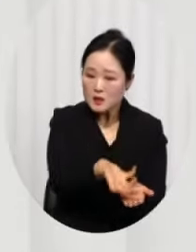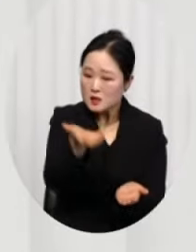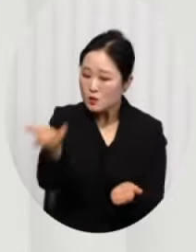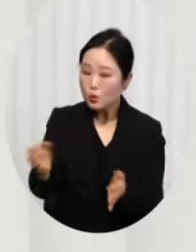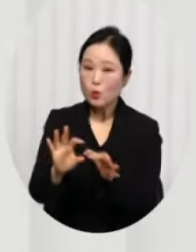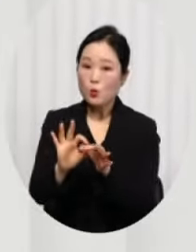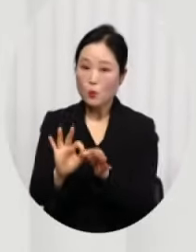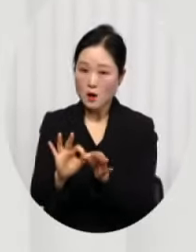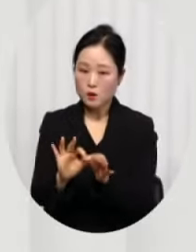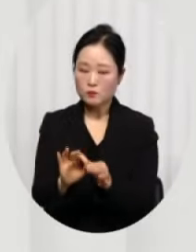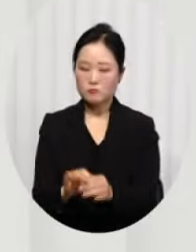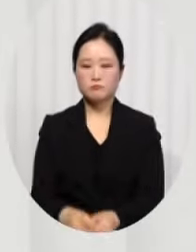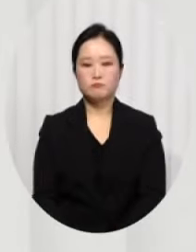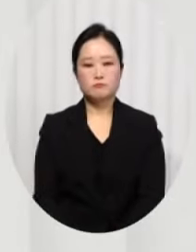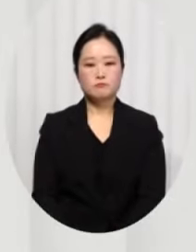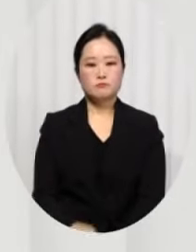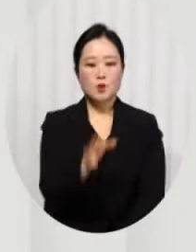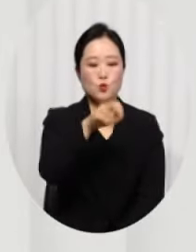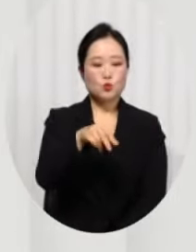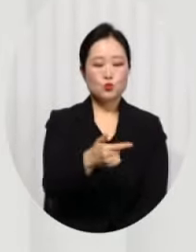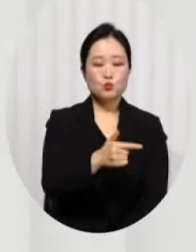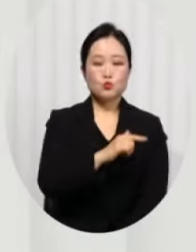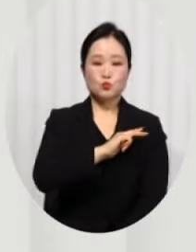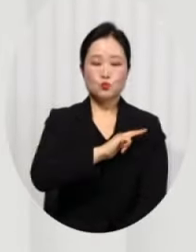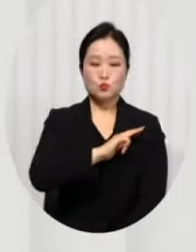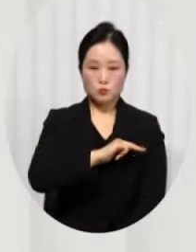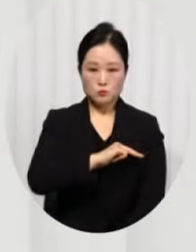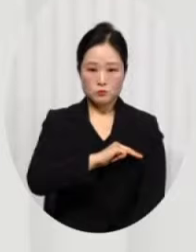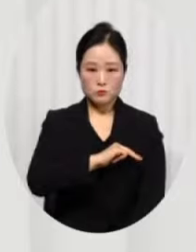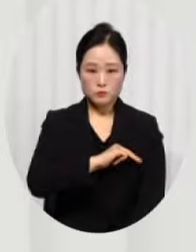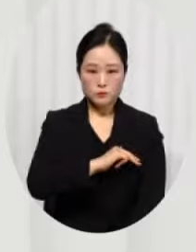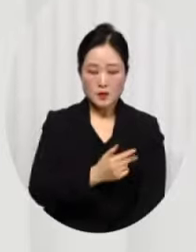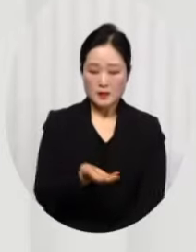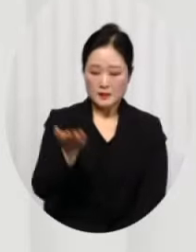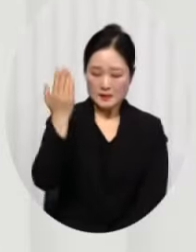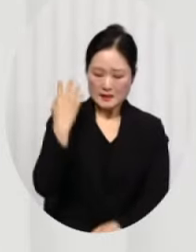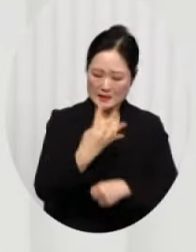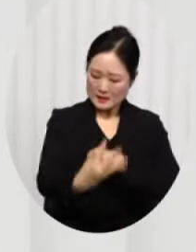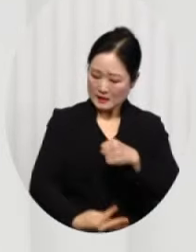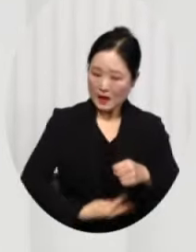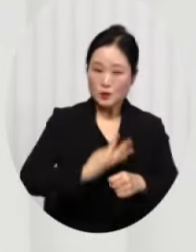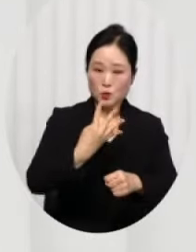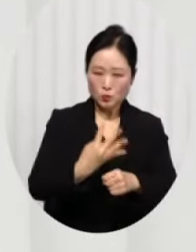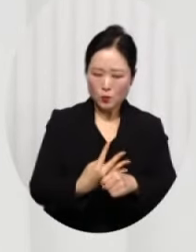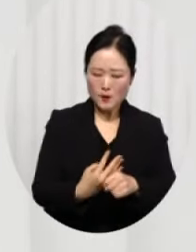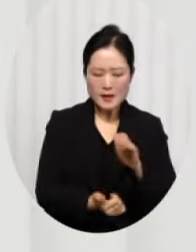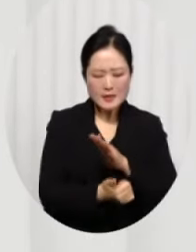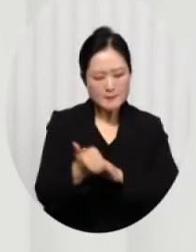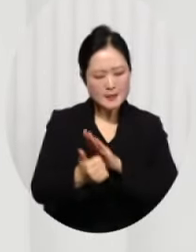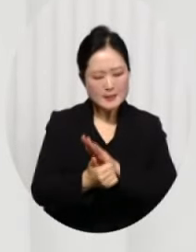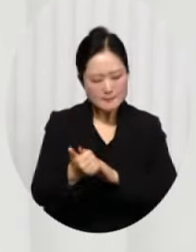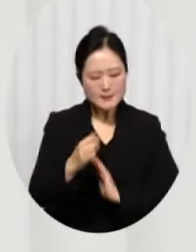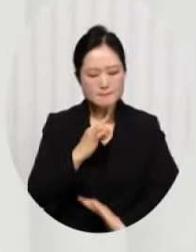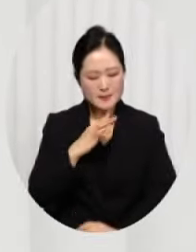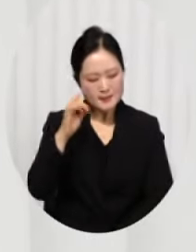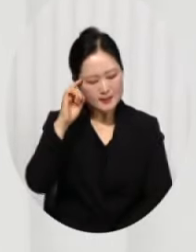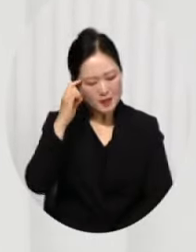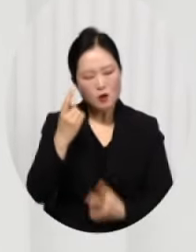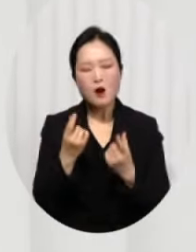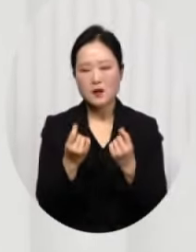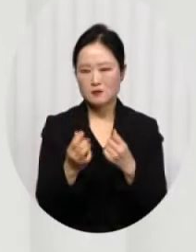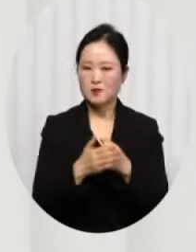윤건영 후보가 지난 4년 동안 너무 희망적 사고에 매몰되어 있지 않았느냐? 이 점을 제가 말씀드리고 싶어서 이 점을